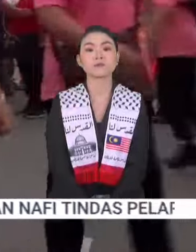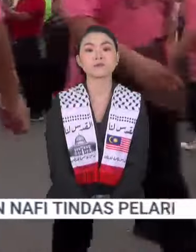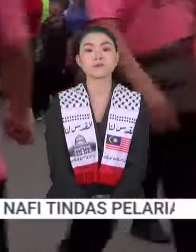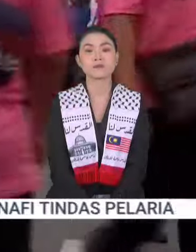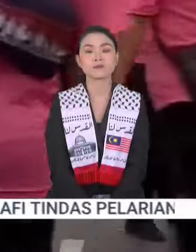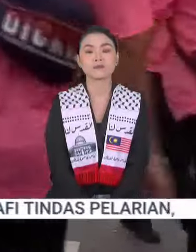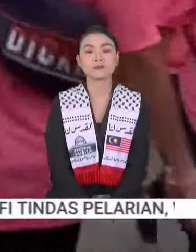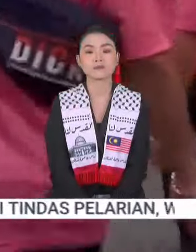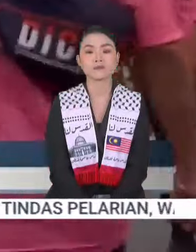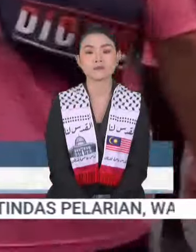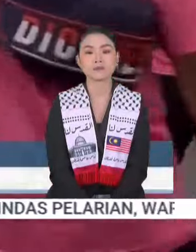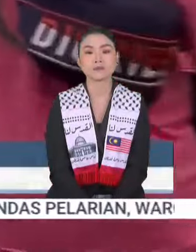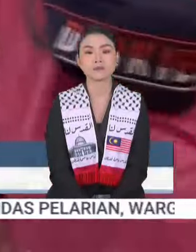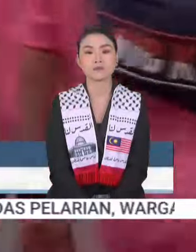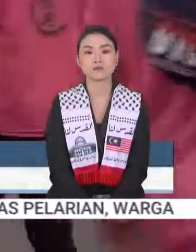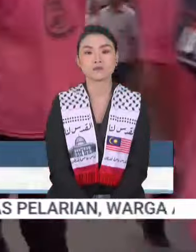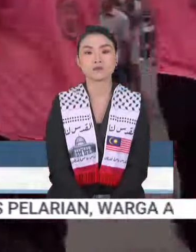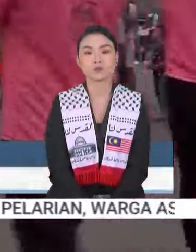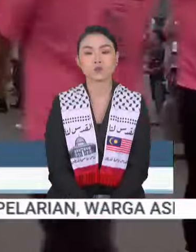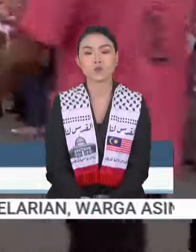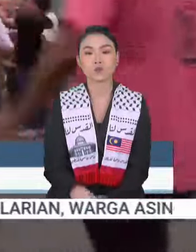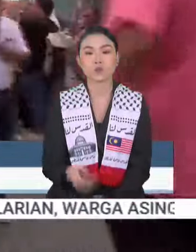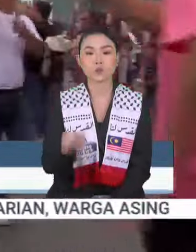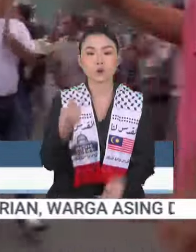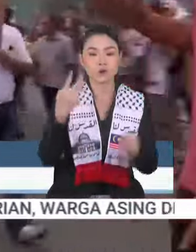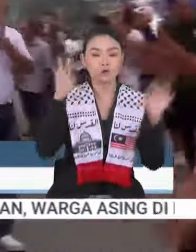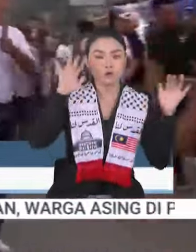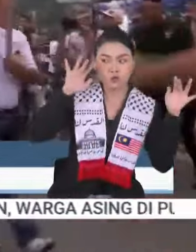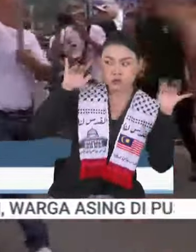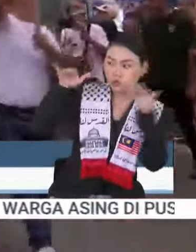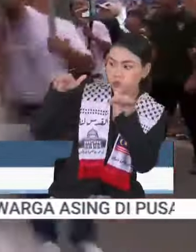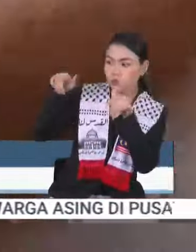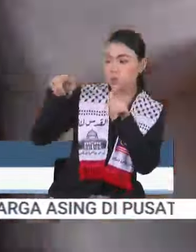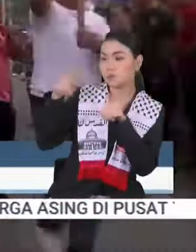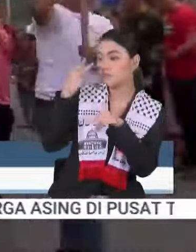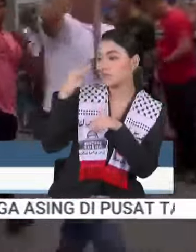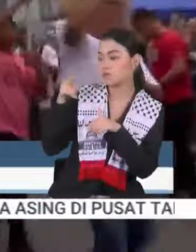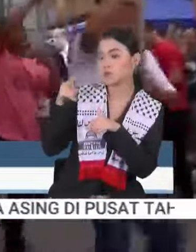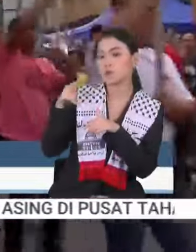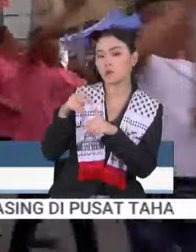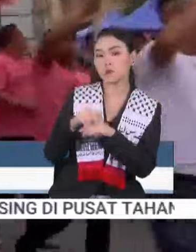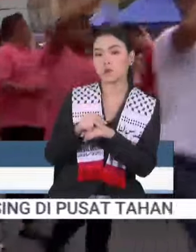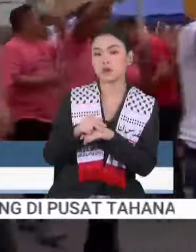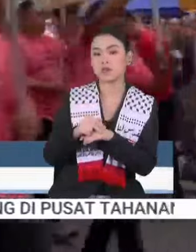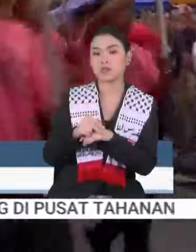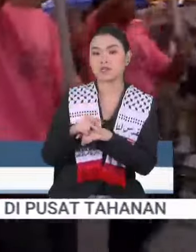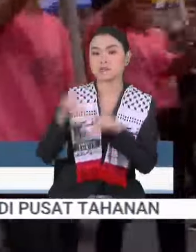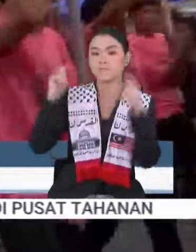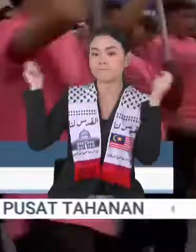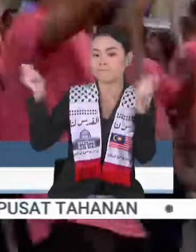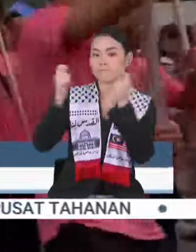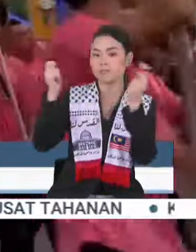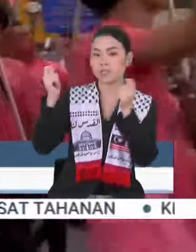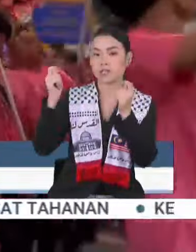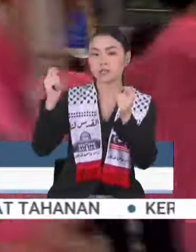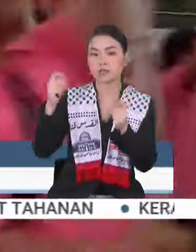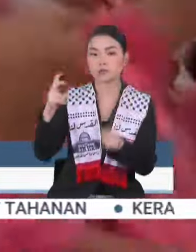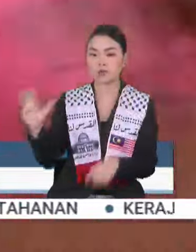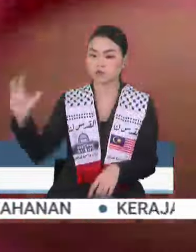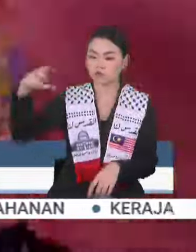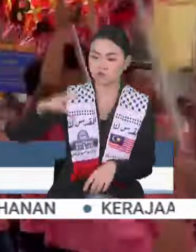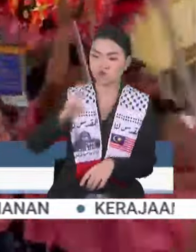semalam mencuri tumpuan para pelancong dan pengunjung yang hadir memeriahkan acara tersebut ialah figuran naga